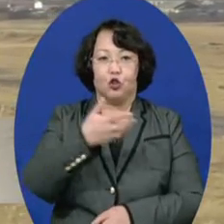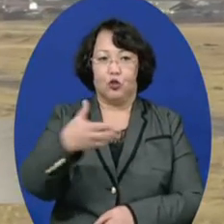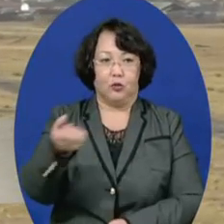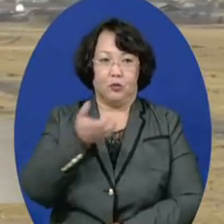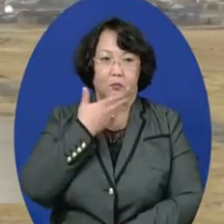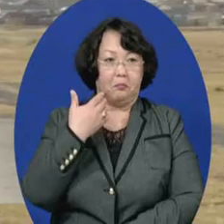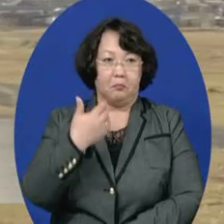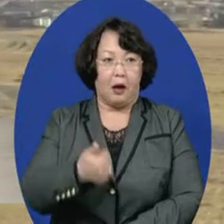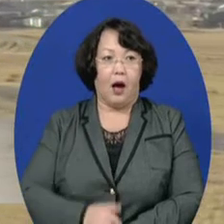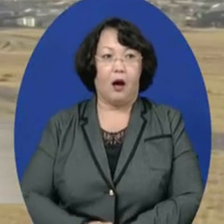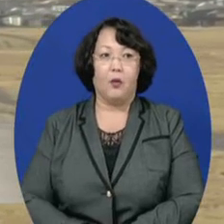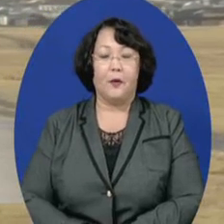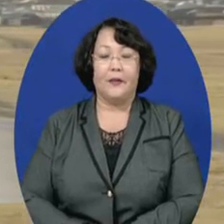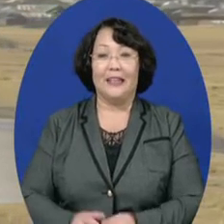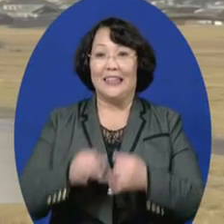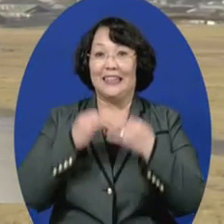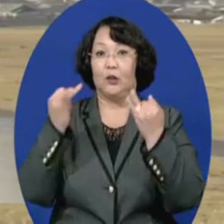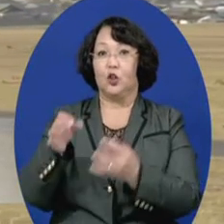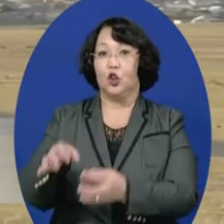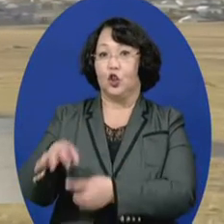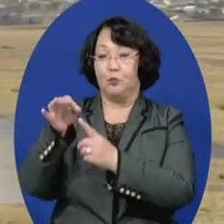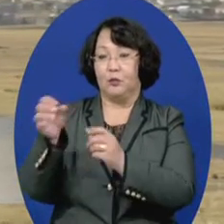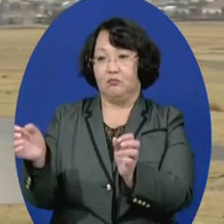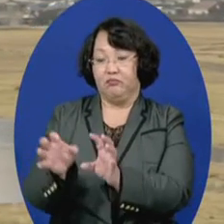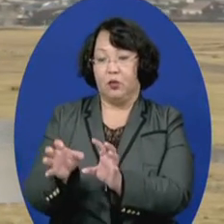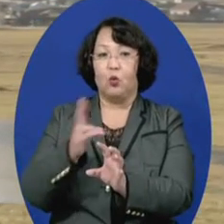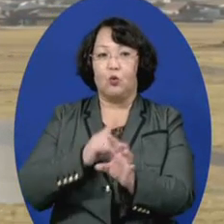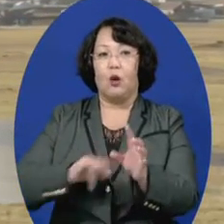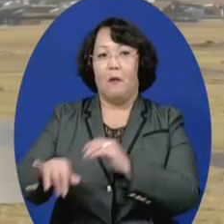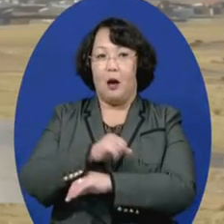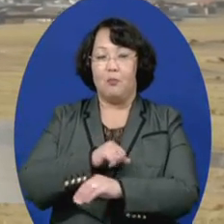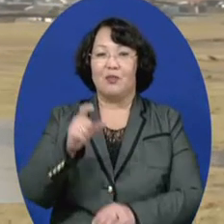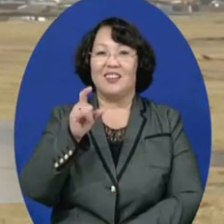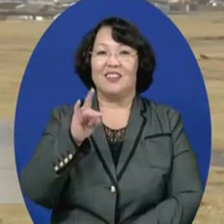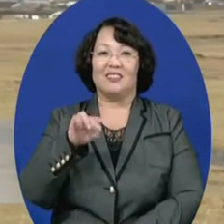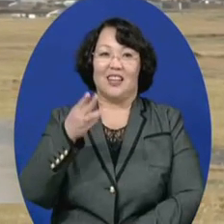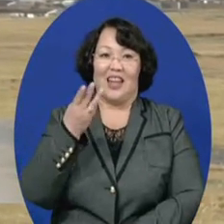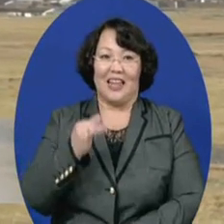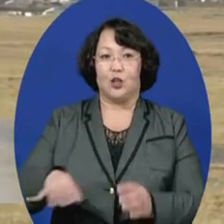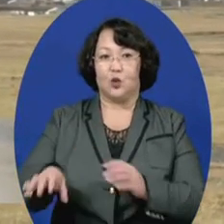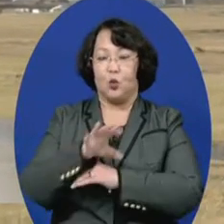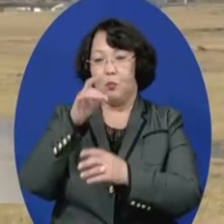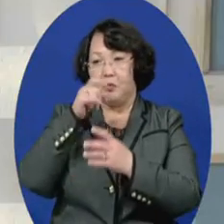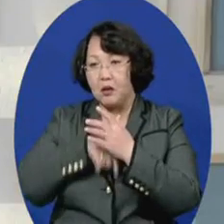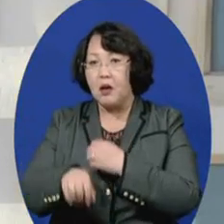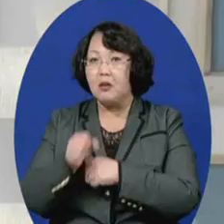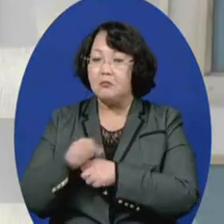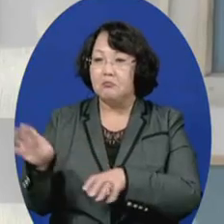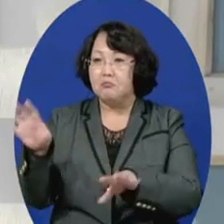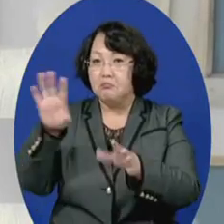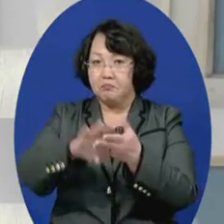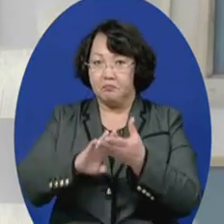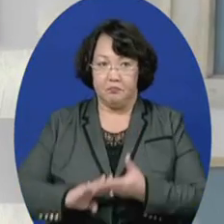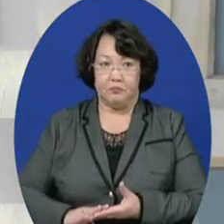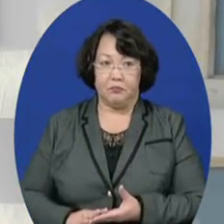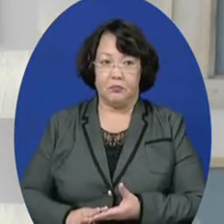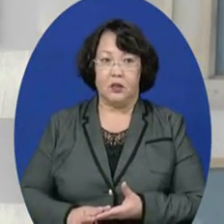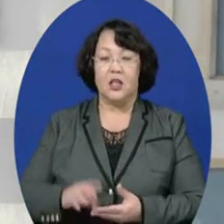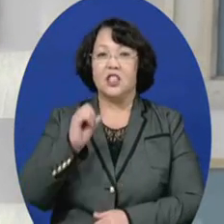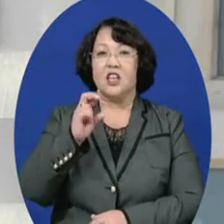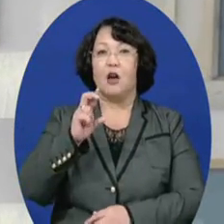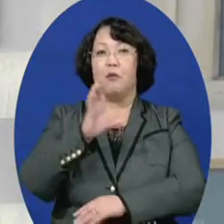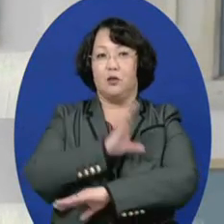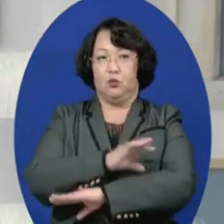байна. Түмчлэн улсын хурлаас томилогдсон ажлын хэсэг Дундгуй аймгийн Эрдэнэ талаас сумд хийгдэж байгаа ажлын явцтай танилцлаа. Эрдэнэ талаас сумын